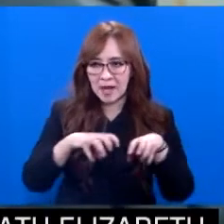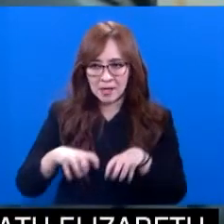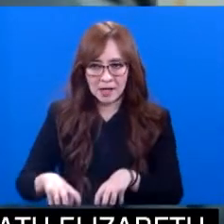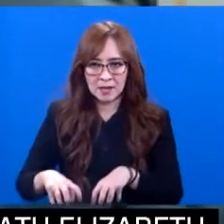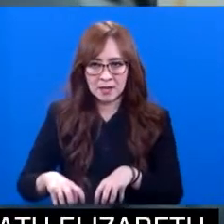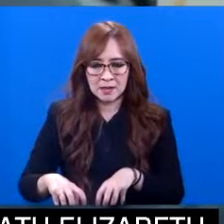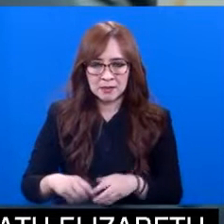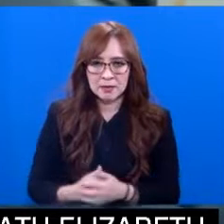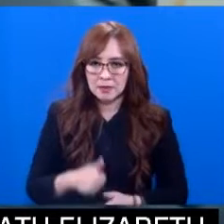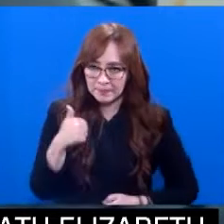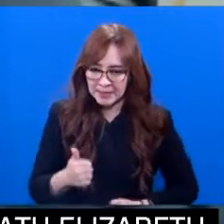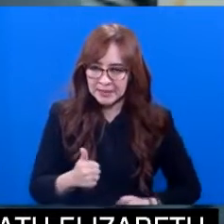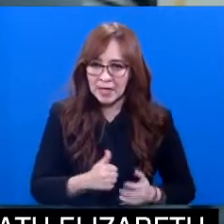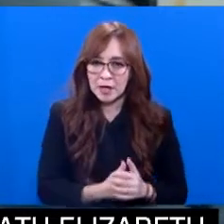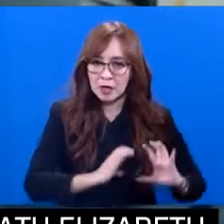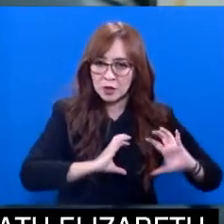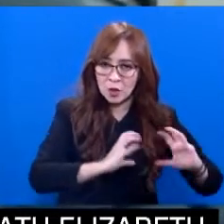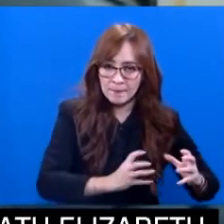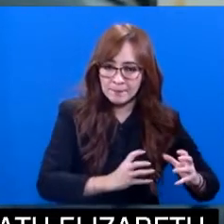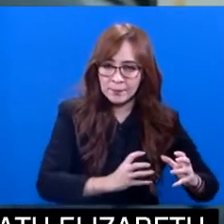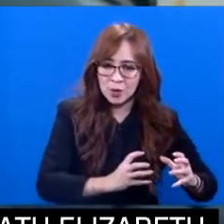ada pasukan di sana dengan